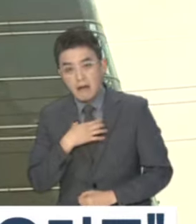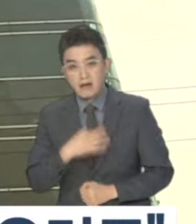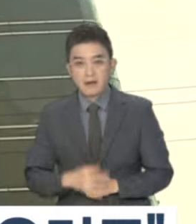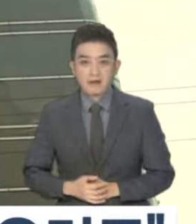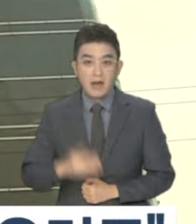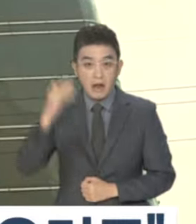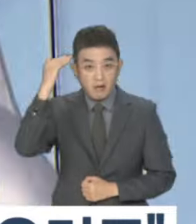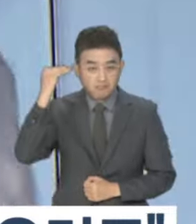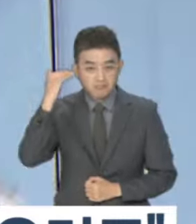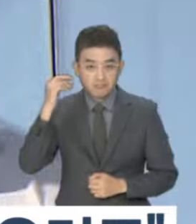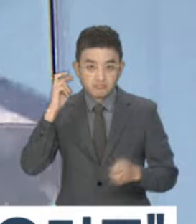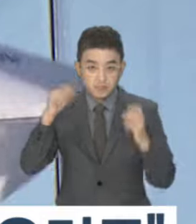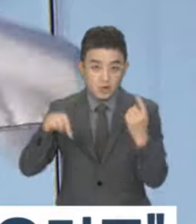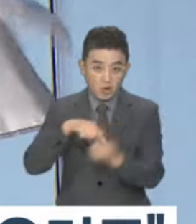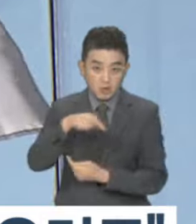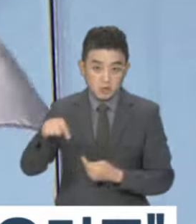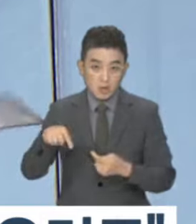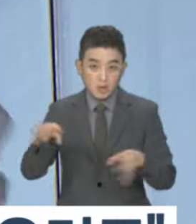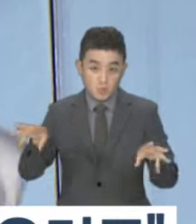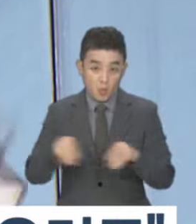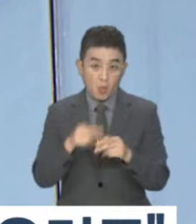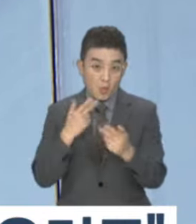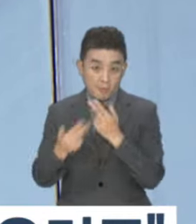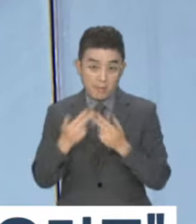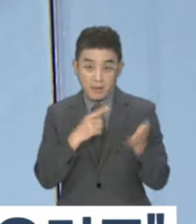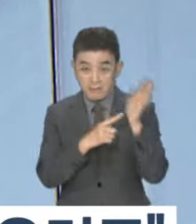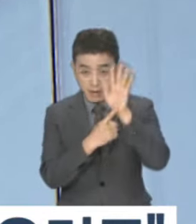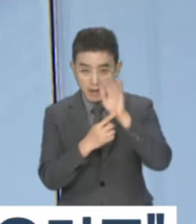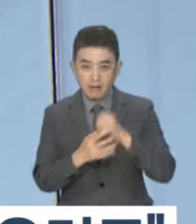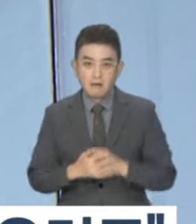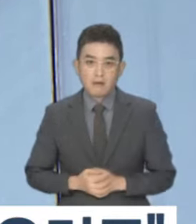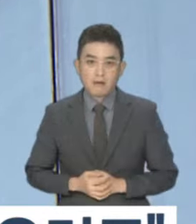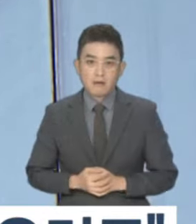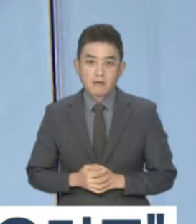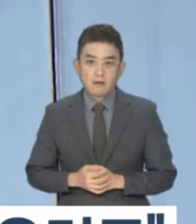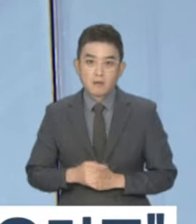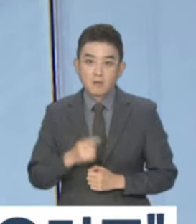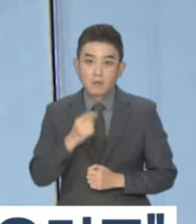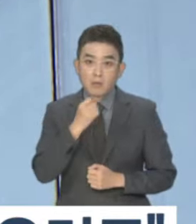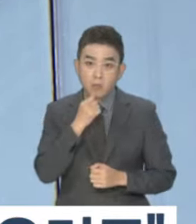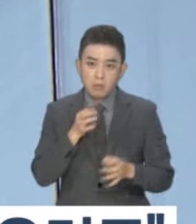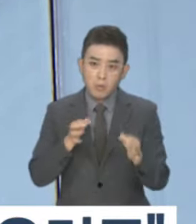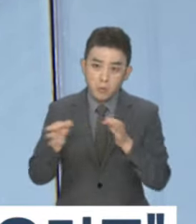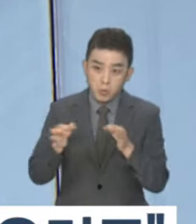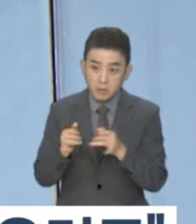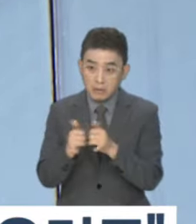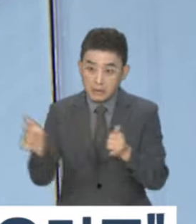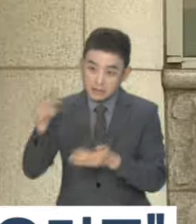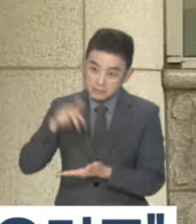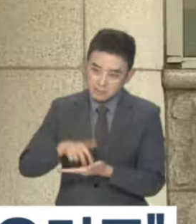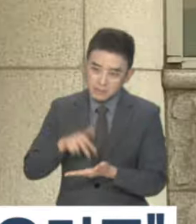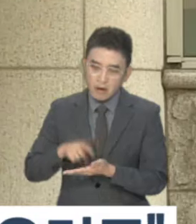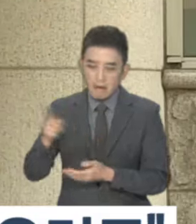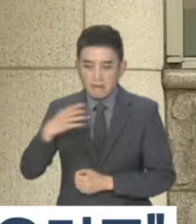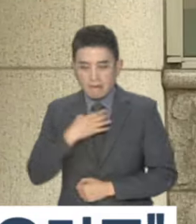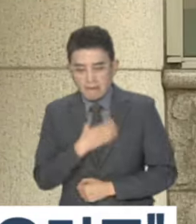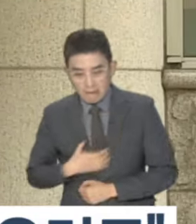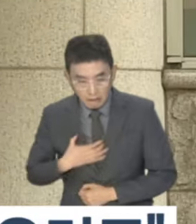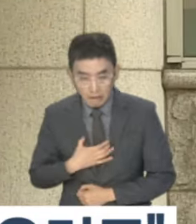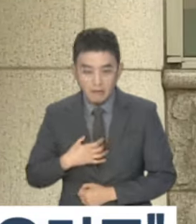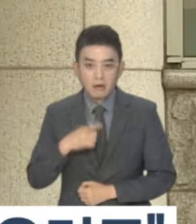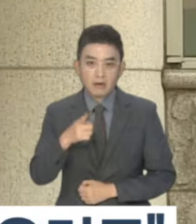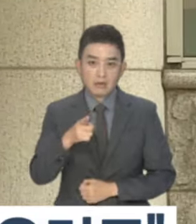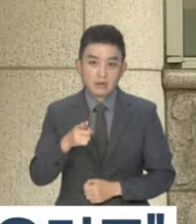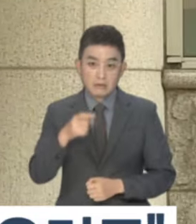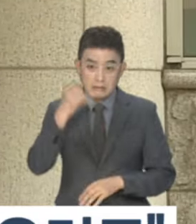한국 경영자 총 협회는 입장문을 내고 한계 상황에 직면한 소상공인들의 절박함을 고려하면 동결되어 했다고